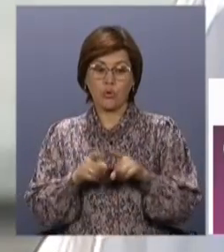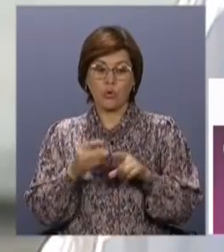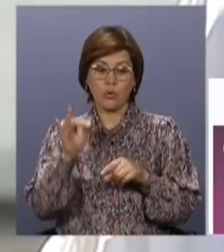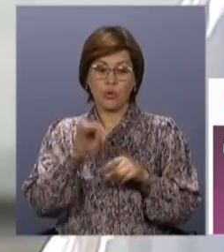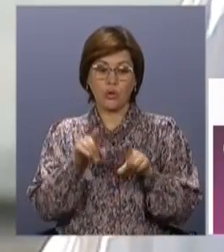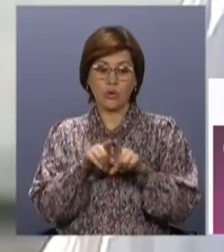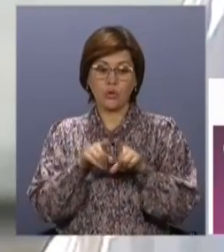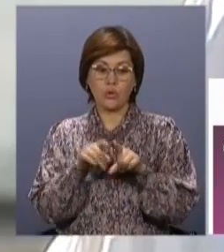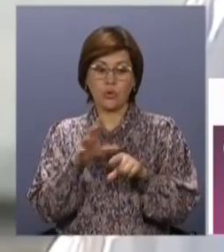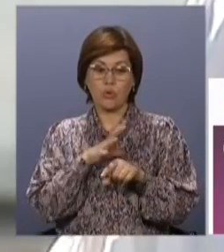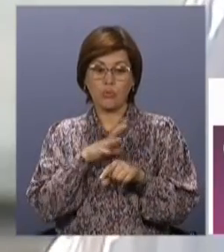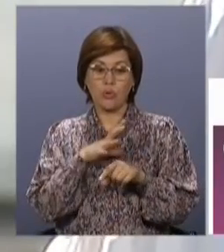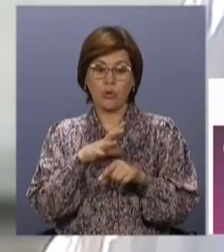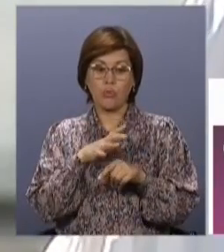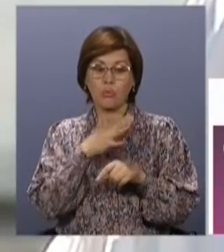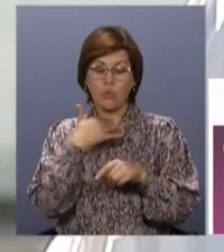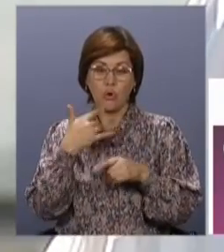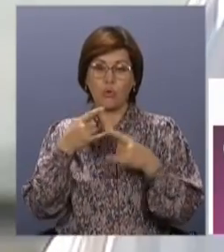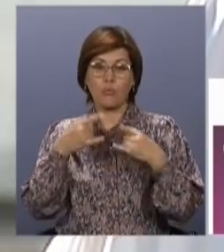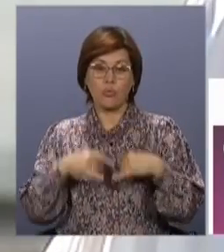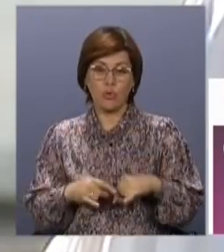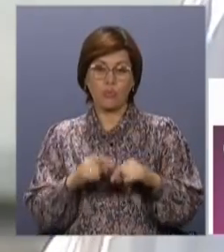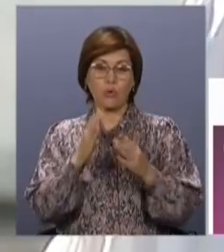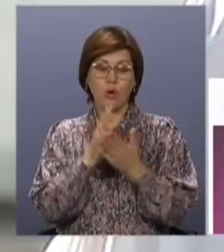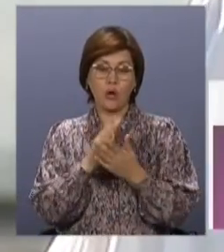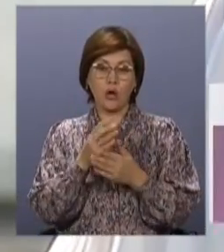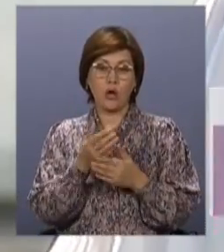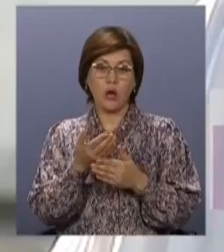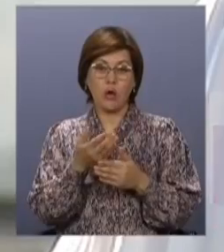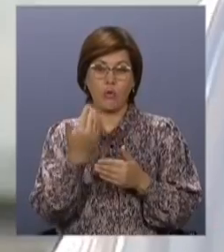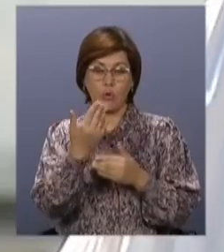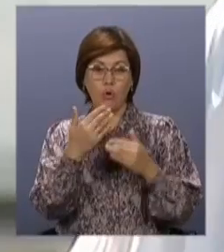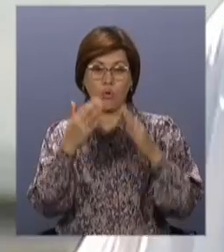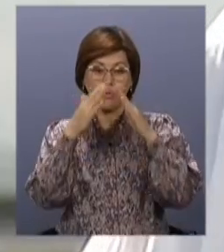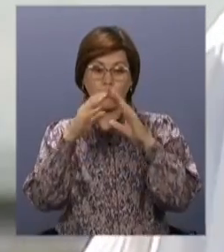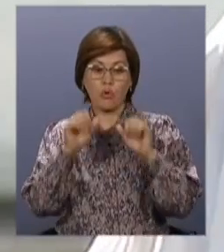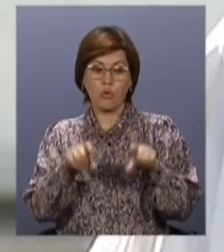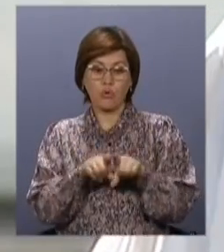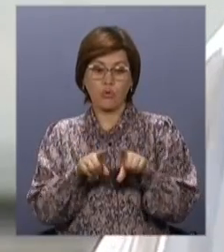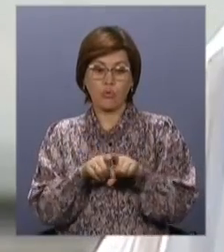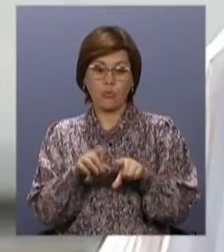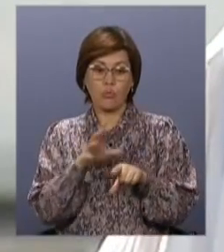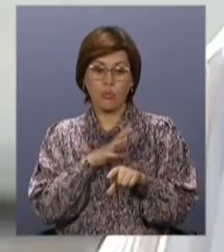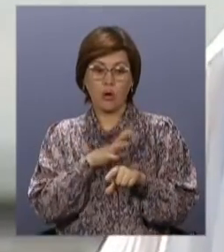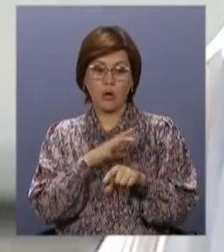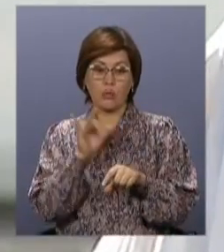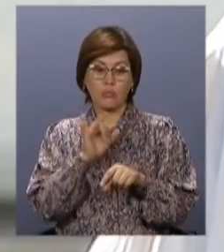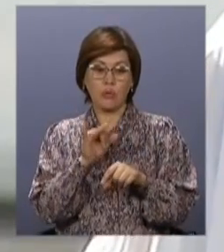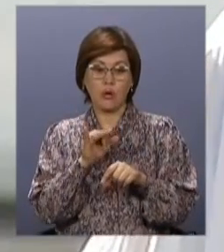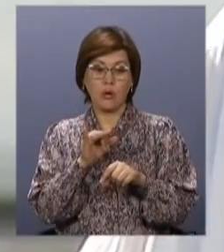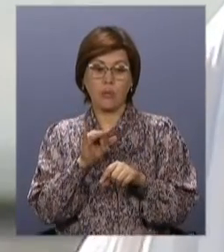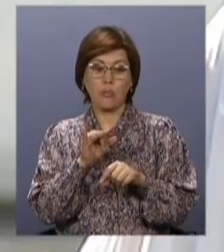талай өмірге дүние әкелді. Аманай заманай осы үйде тұрғанда туды. Сол сияқты бірнеше